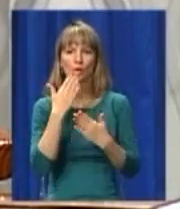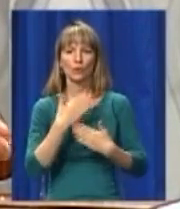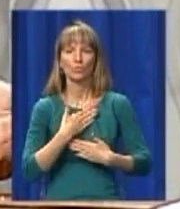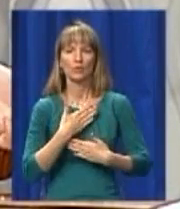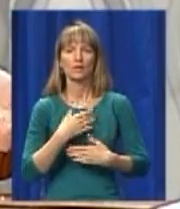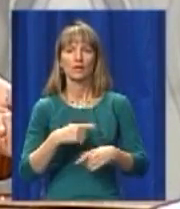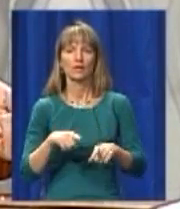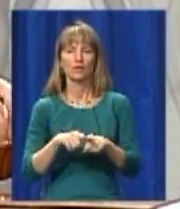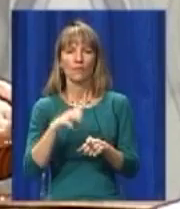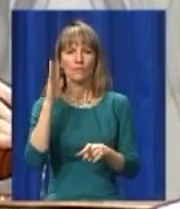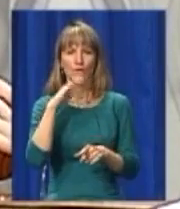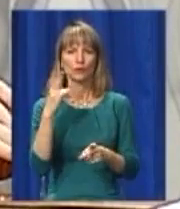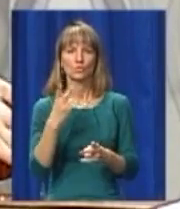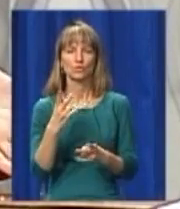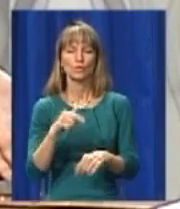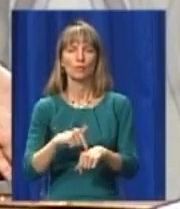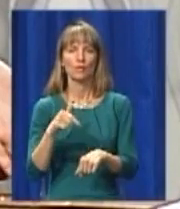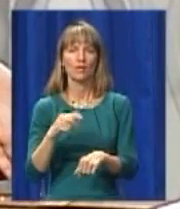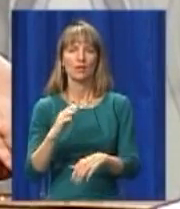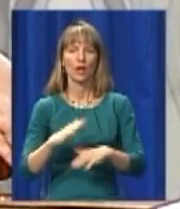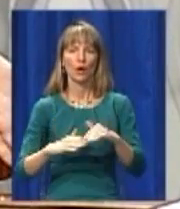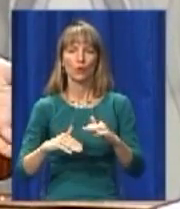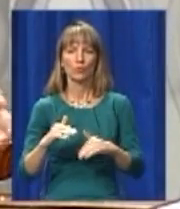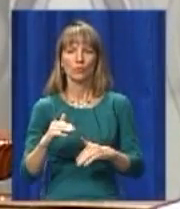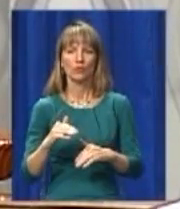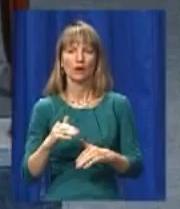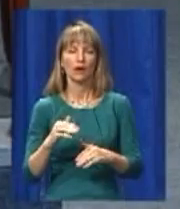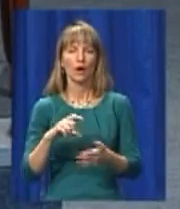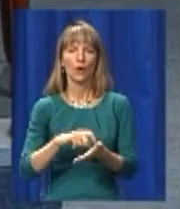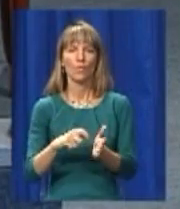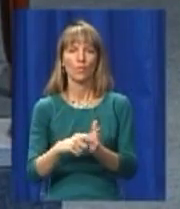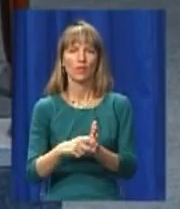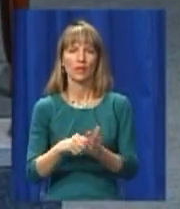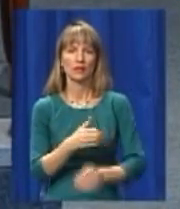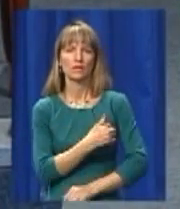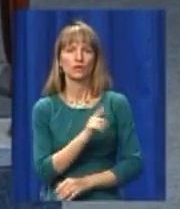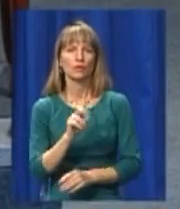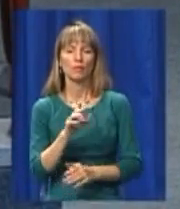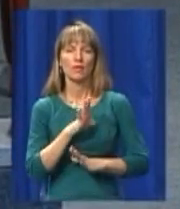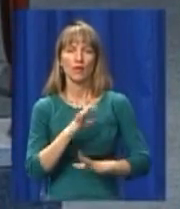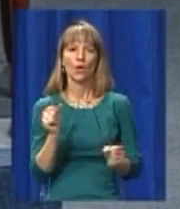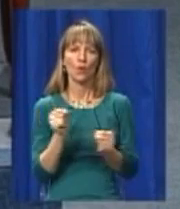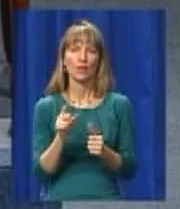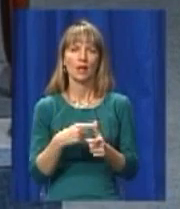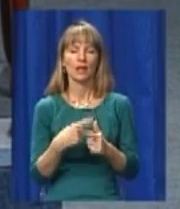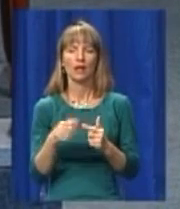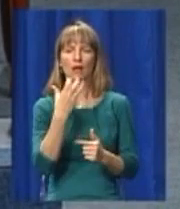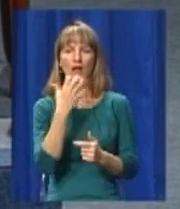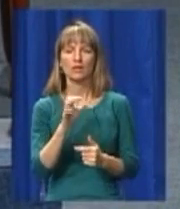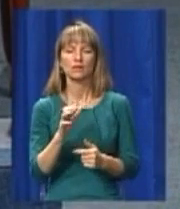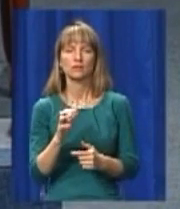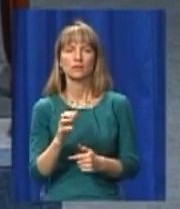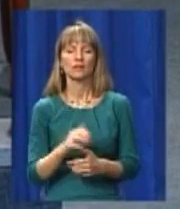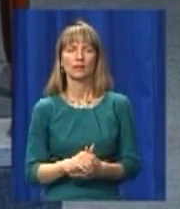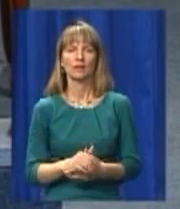вот, надо воду пробовать на руку вот здесь вот. Комнатные температуры, да, чтобы не было холодное, а горячее. Так. Потому что денег у них тоже как бы оказывается чувствительно